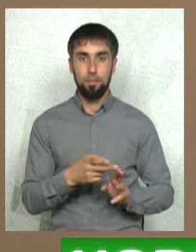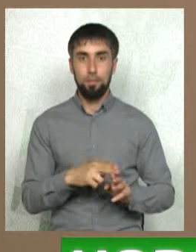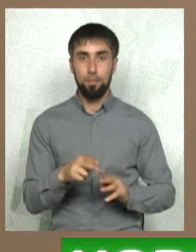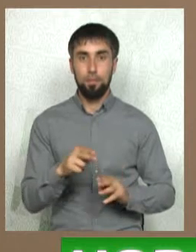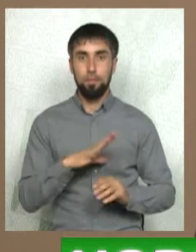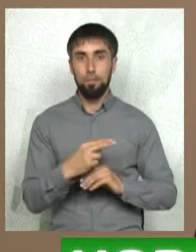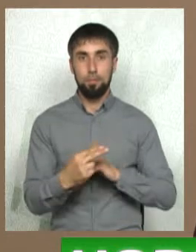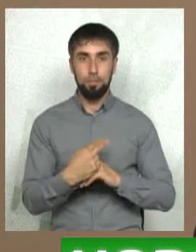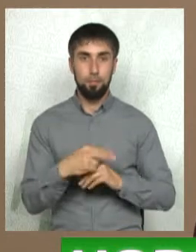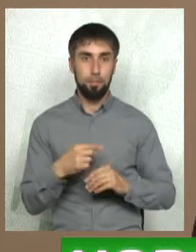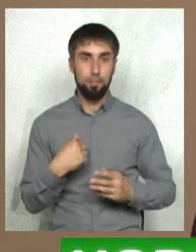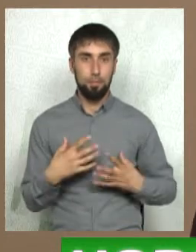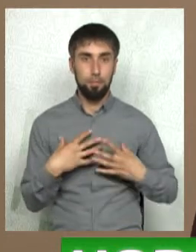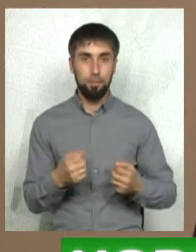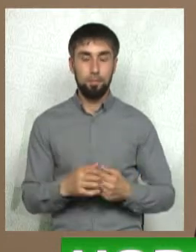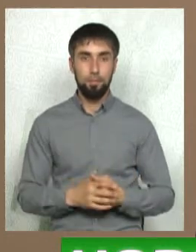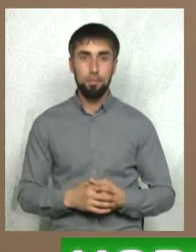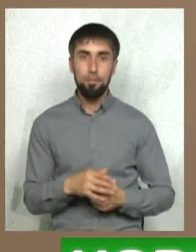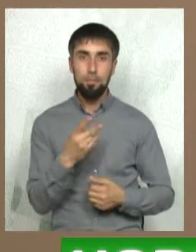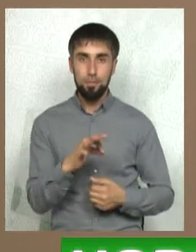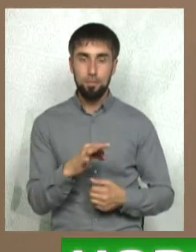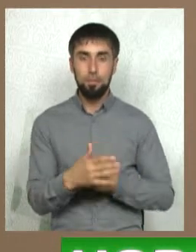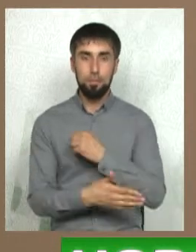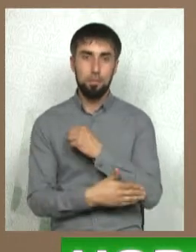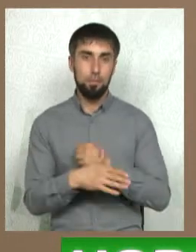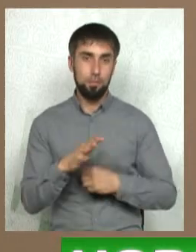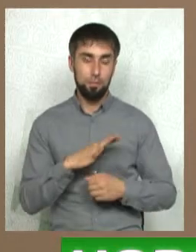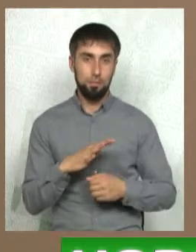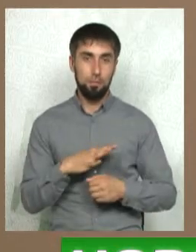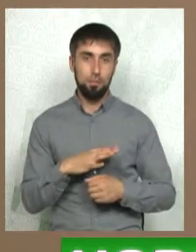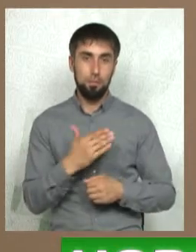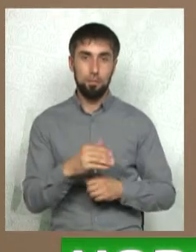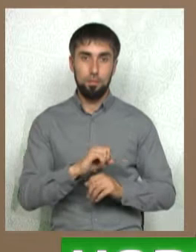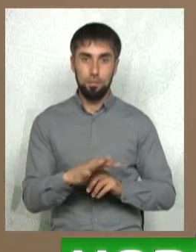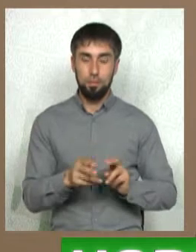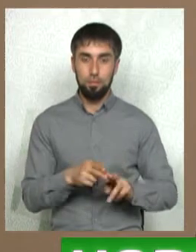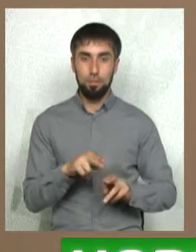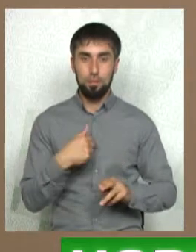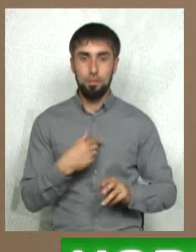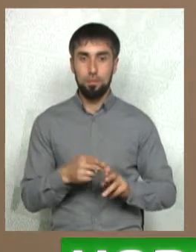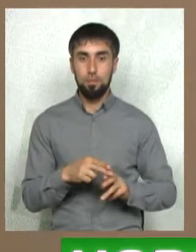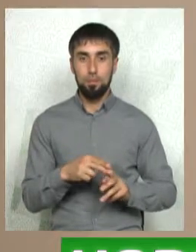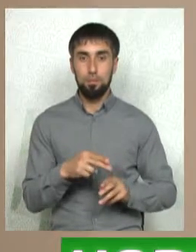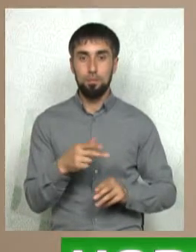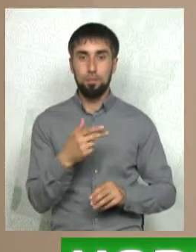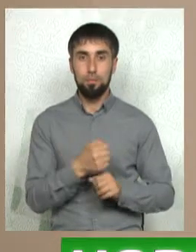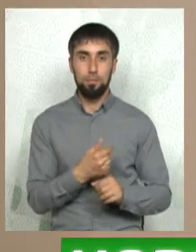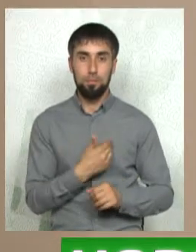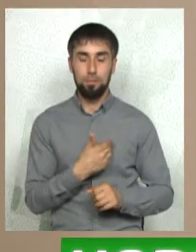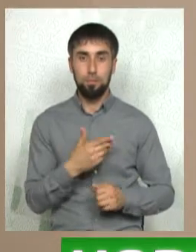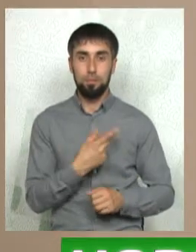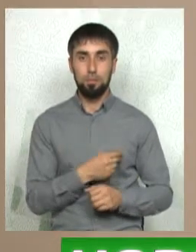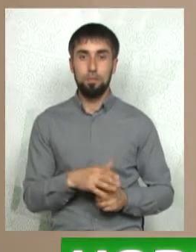назначите, су вылечит дерсу. На последствиях, у мухолицунах, с последствиях, кесты же все хандер.